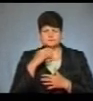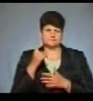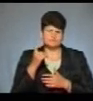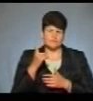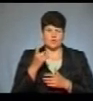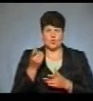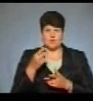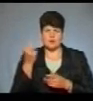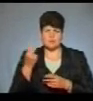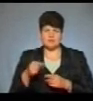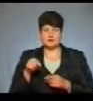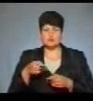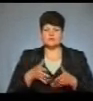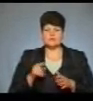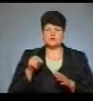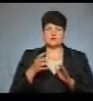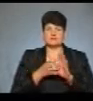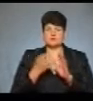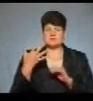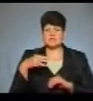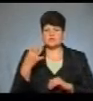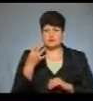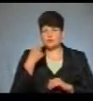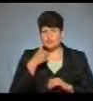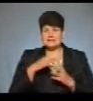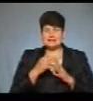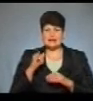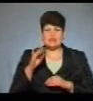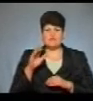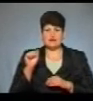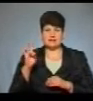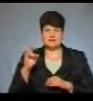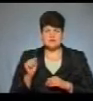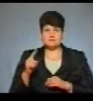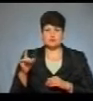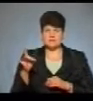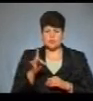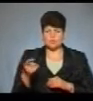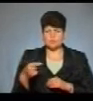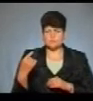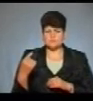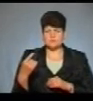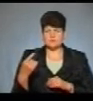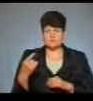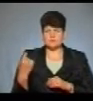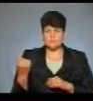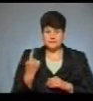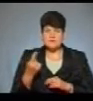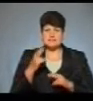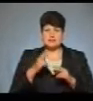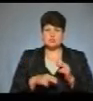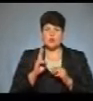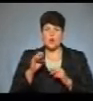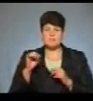Вона народилася у 1954 році в селі Іванківці Зборівського району на Тернопільщині. Закінчила Кобзарівську середню